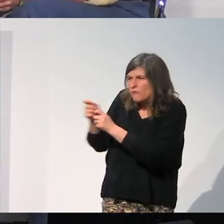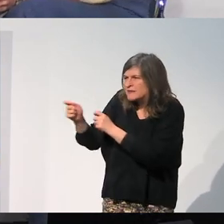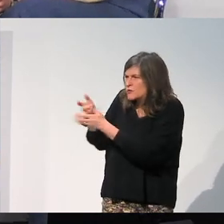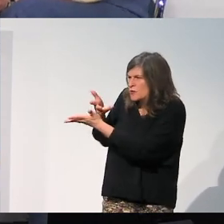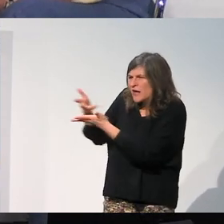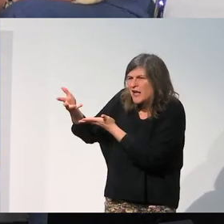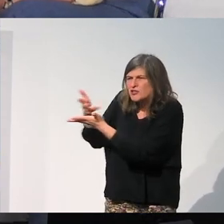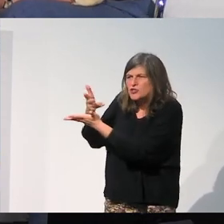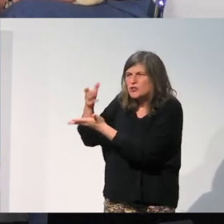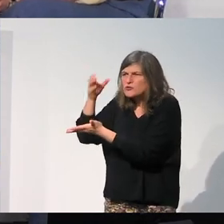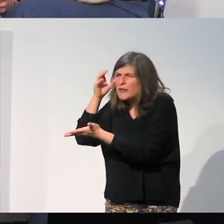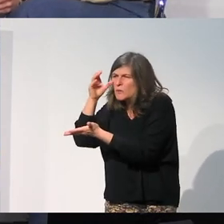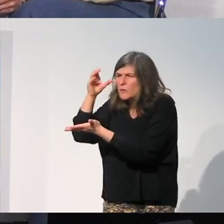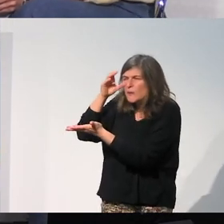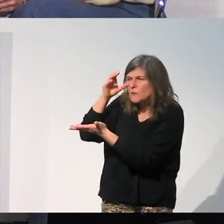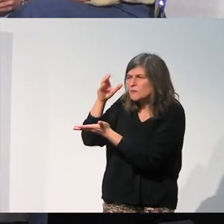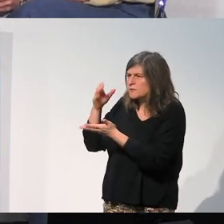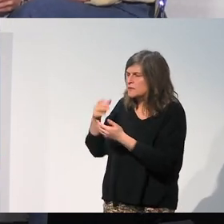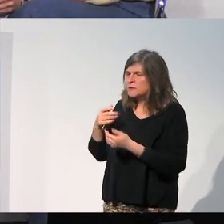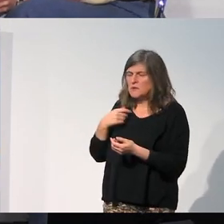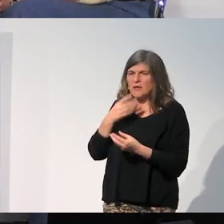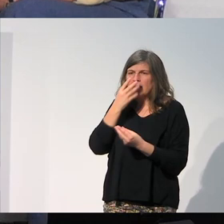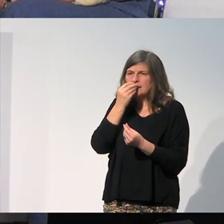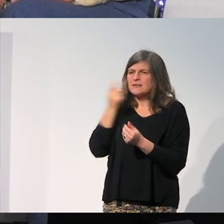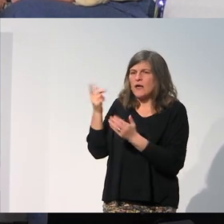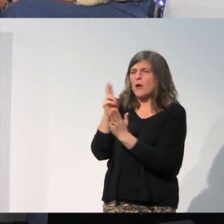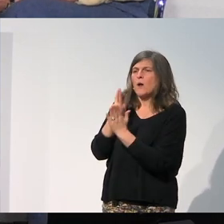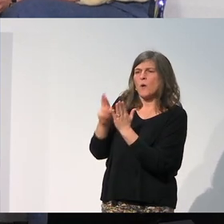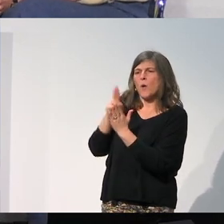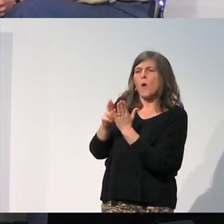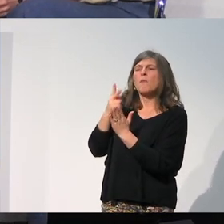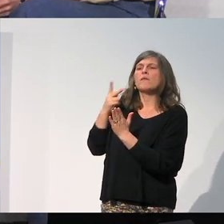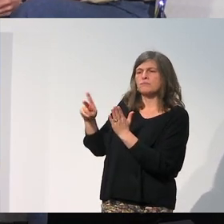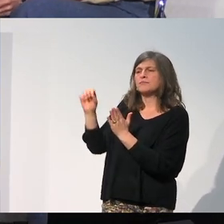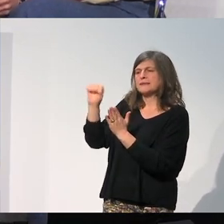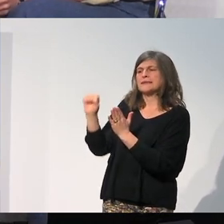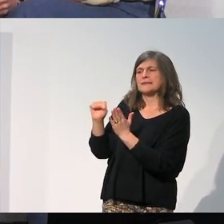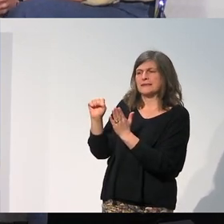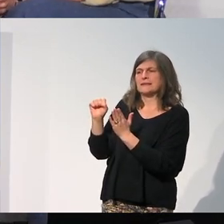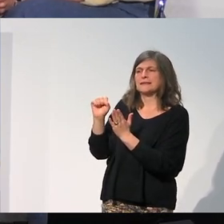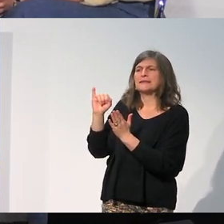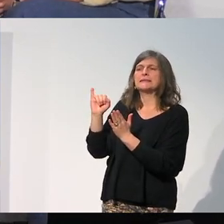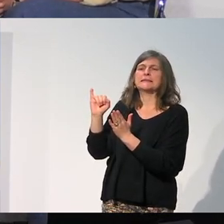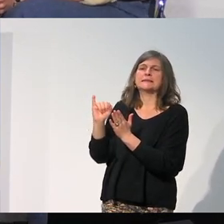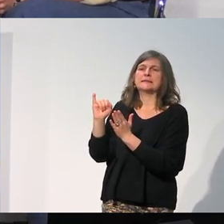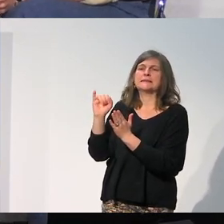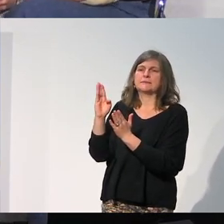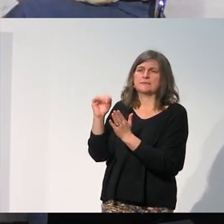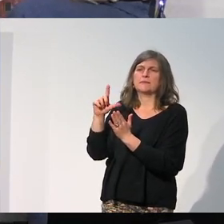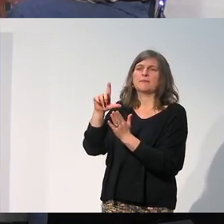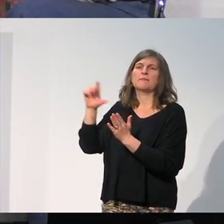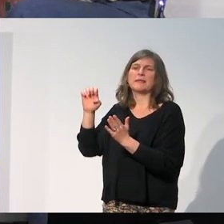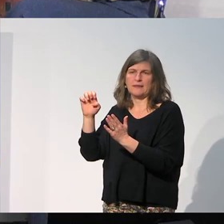quelque chose d'important dans votre roman, je crois, Sybille Grimbert, et je pense que Dominique Guillot sera d'accord avec moi, c'est la juste place à